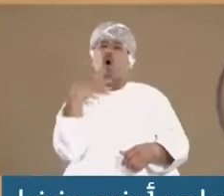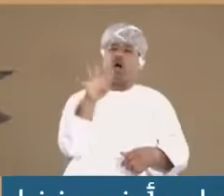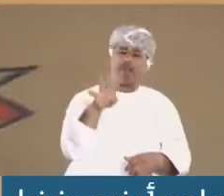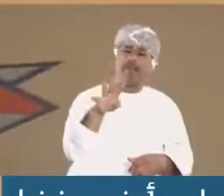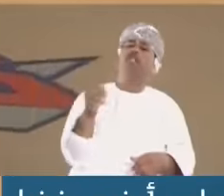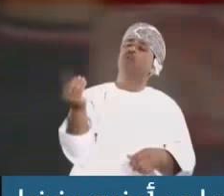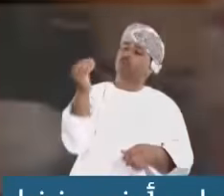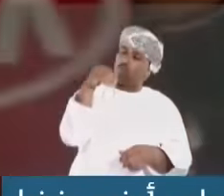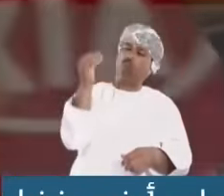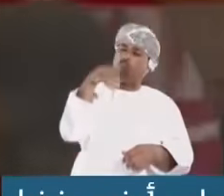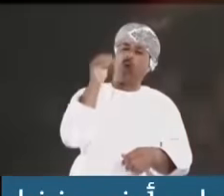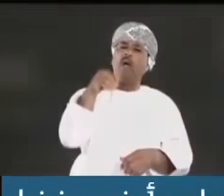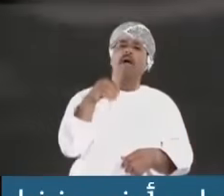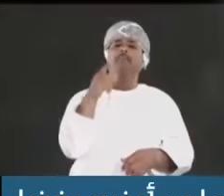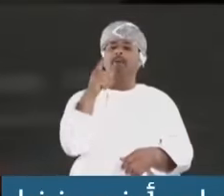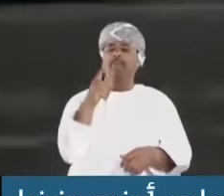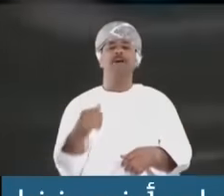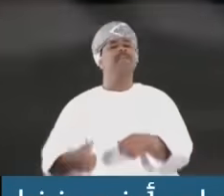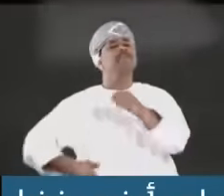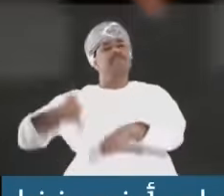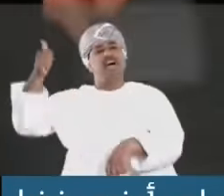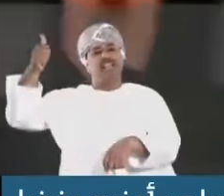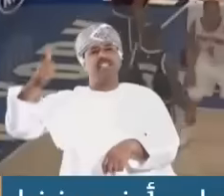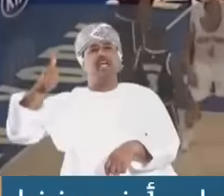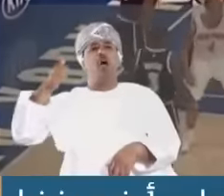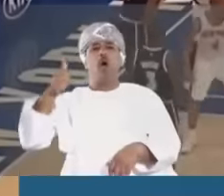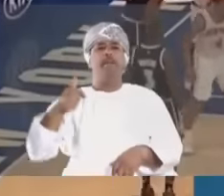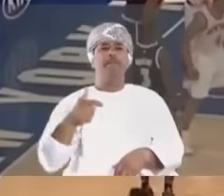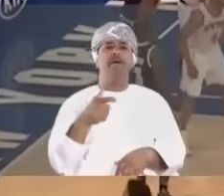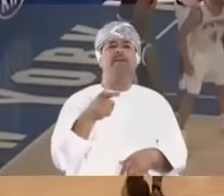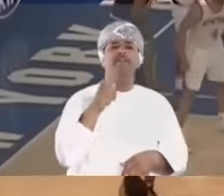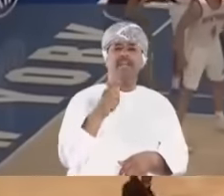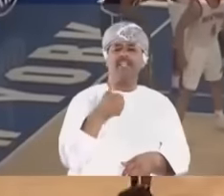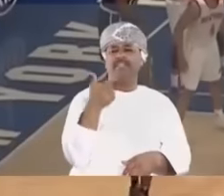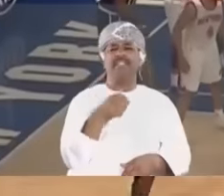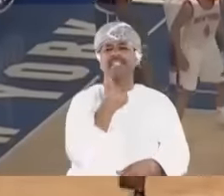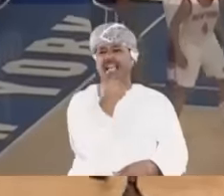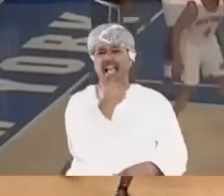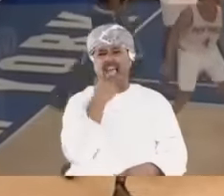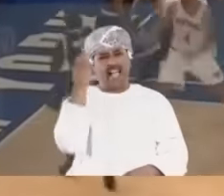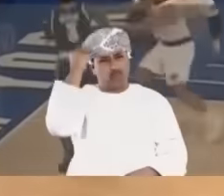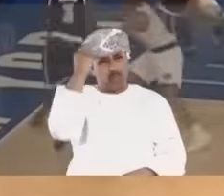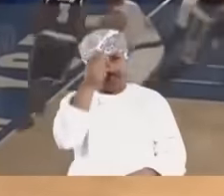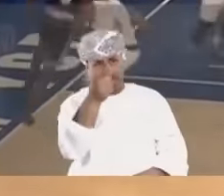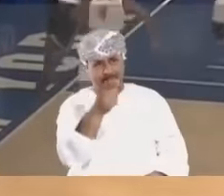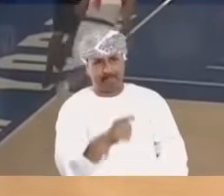44 نقطة في الليلة ليمنح الانتصار لأوكلاهوما سيتي.